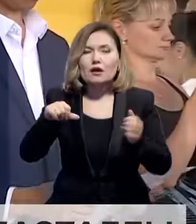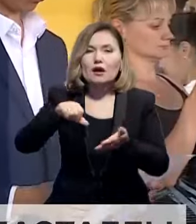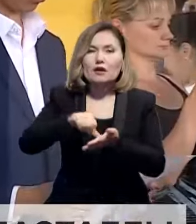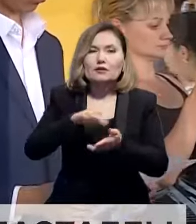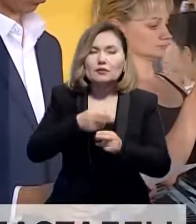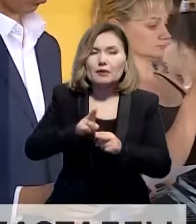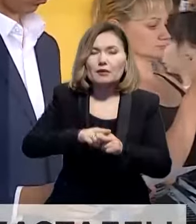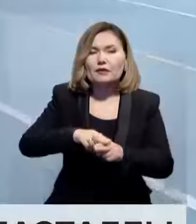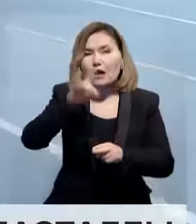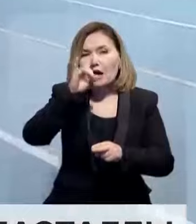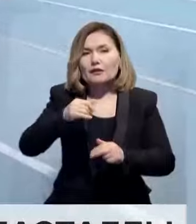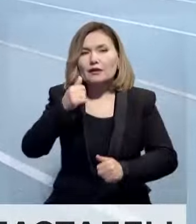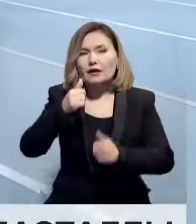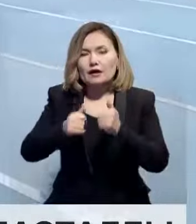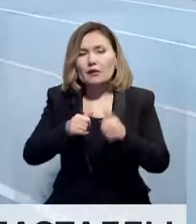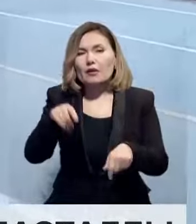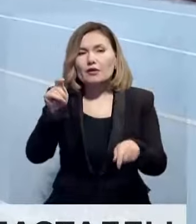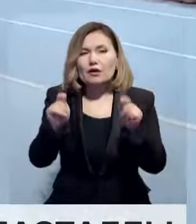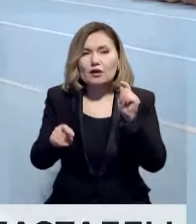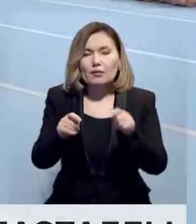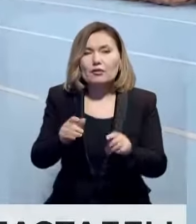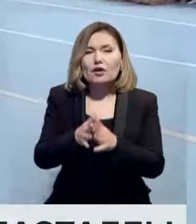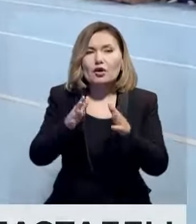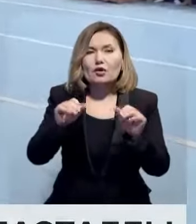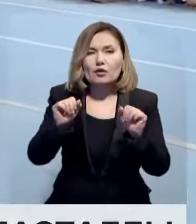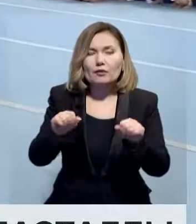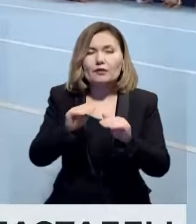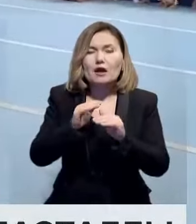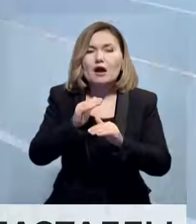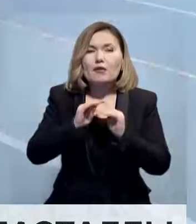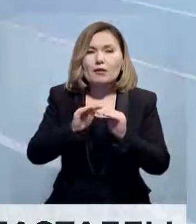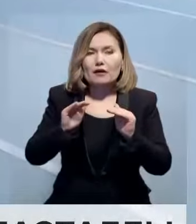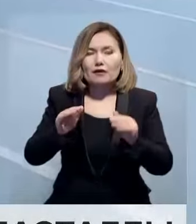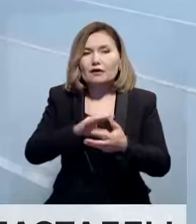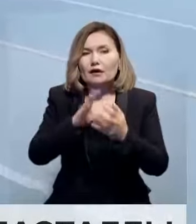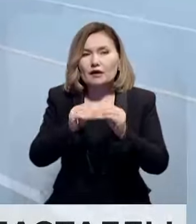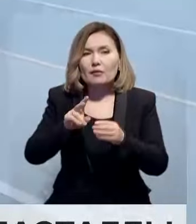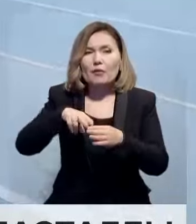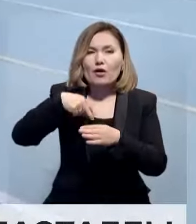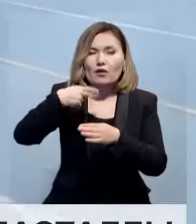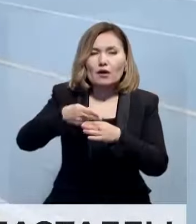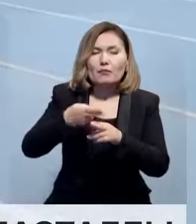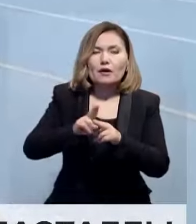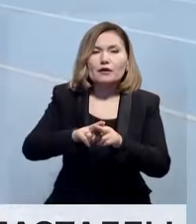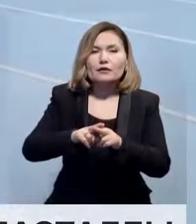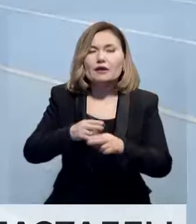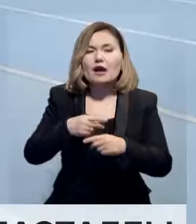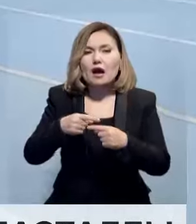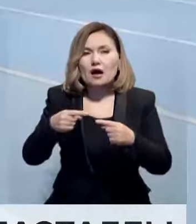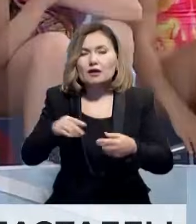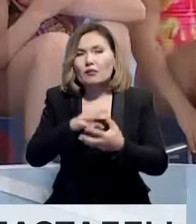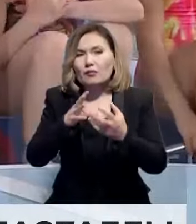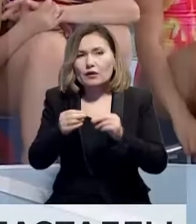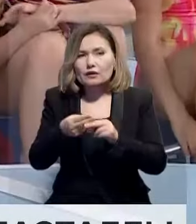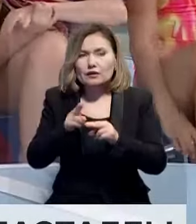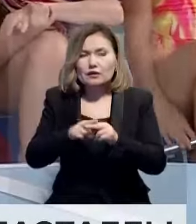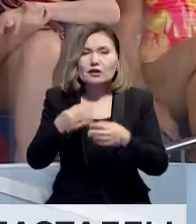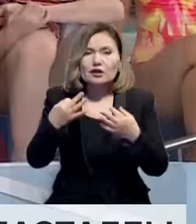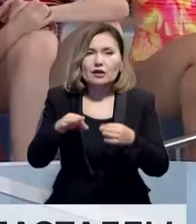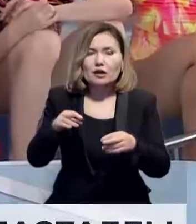жатыр. Ел чемпионатына баруға мүмкіндік алған өрендеріміз гимнастикалық бөрене, белтемір, керме, параллельді қостырық және